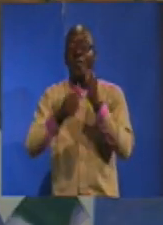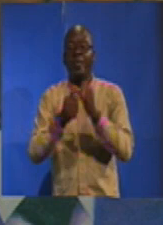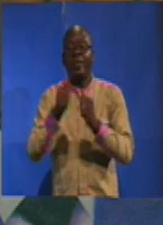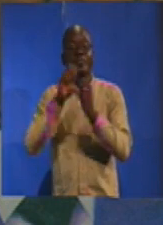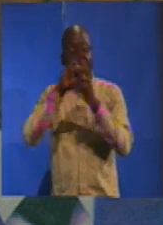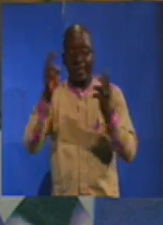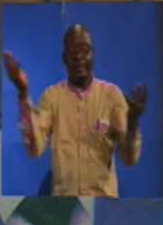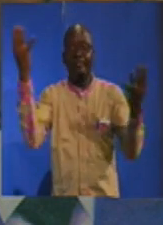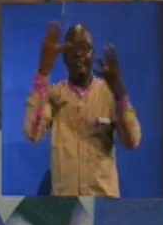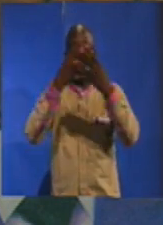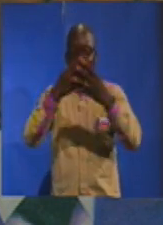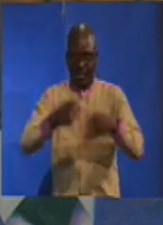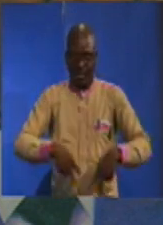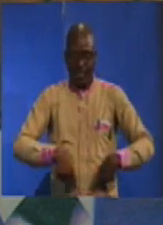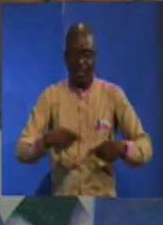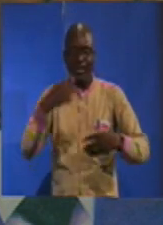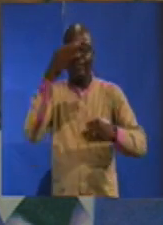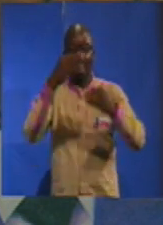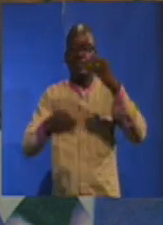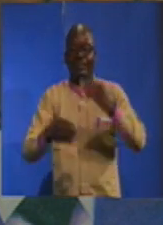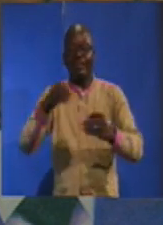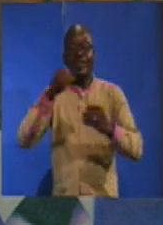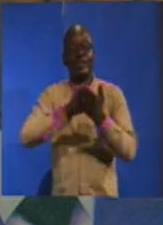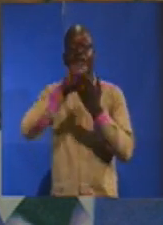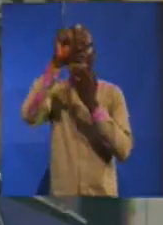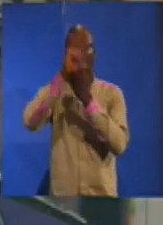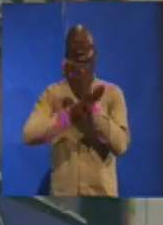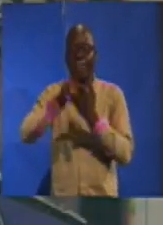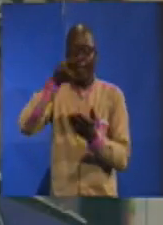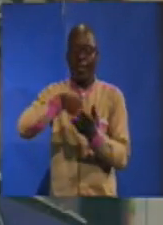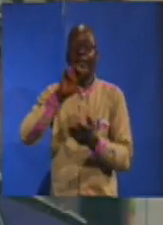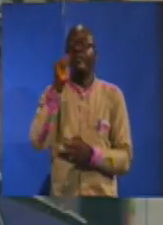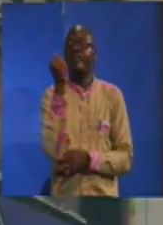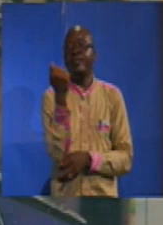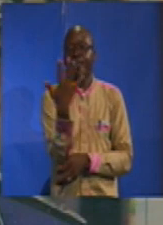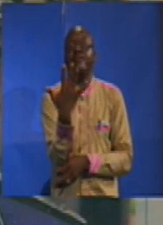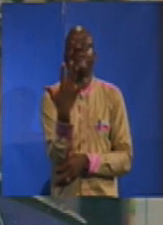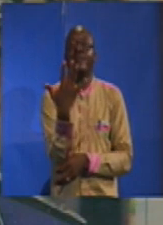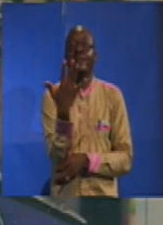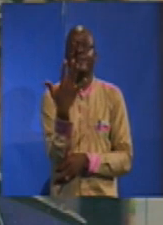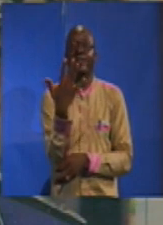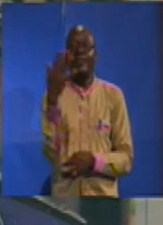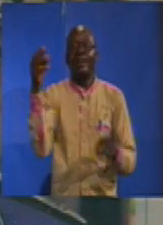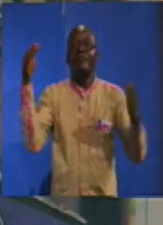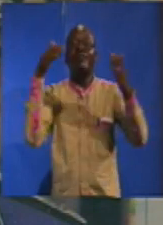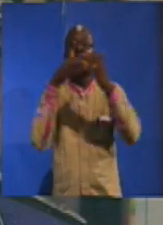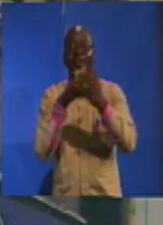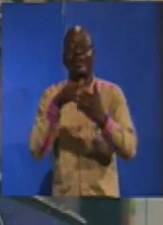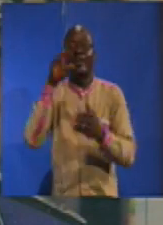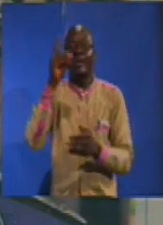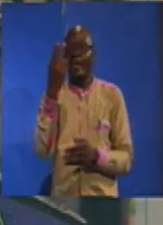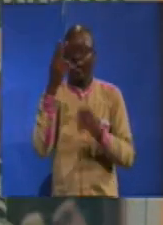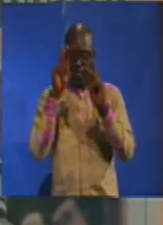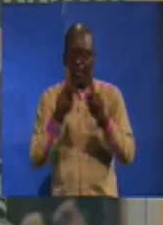vie, dans le procès du putsch manqué de septembre 2015. perpétuité à l'encontre de Djengere et